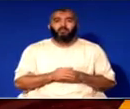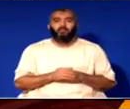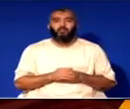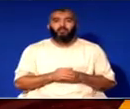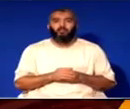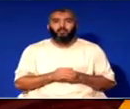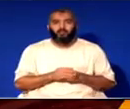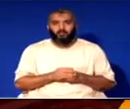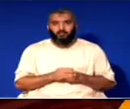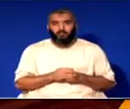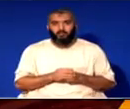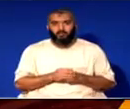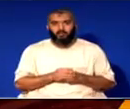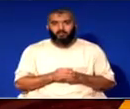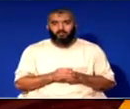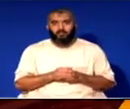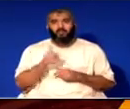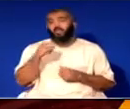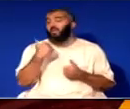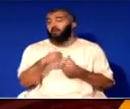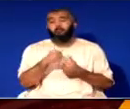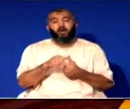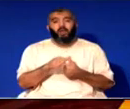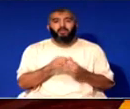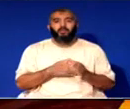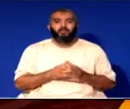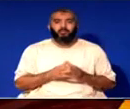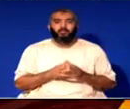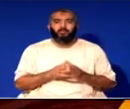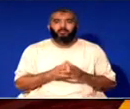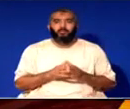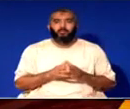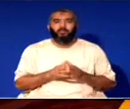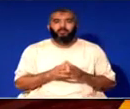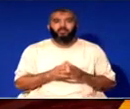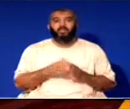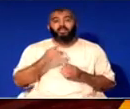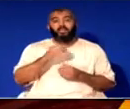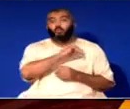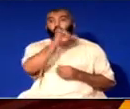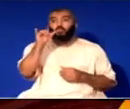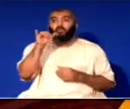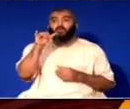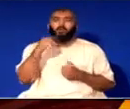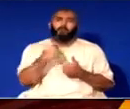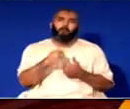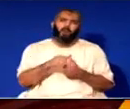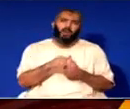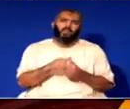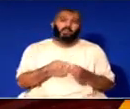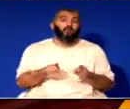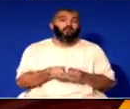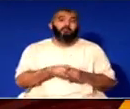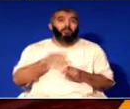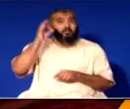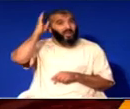دائما، عملي روحك كلها كي مريضة ما تعمليش روحك صحيحة. وحطيت بالي كي نغسل شعري دائما